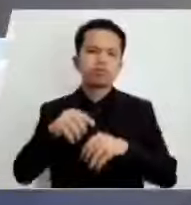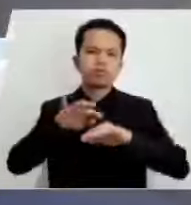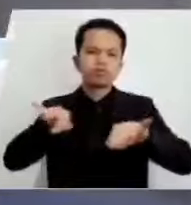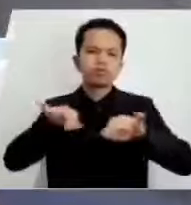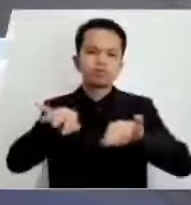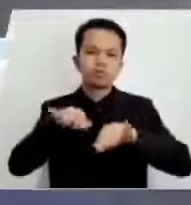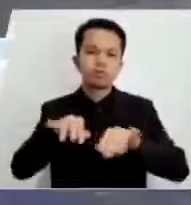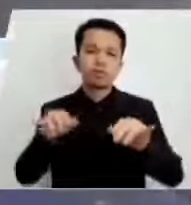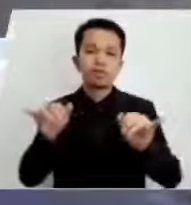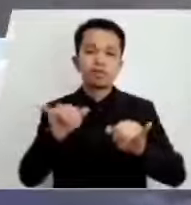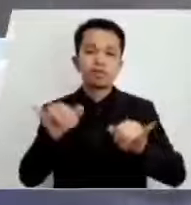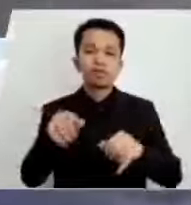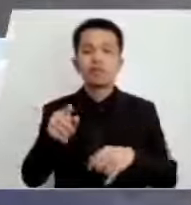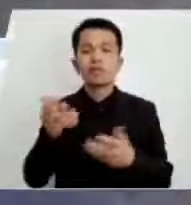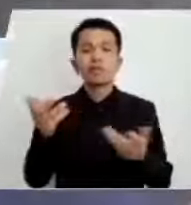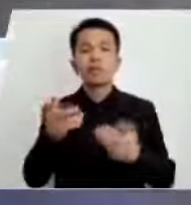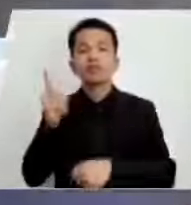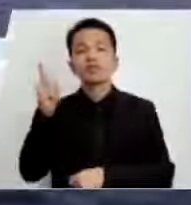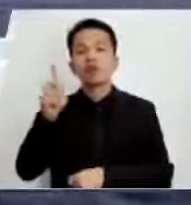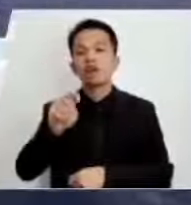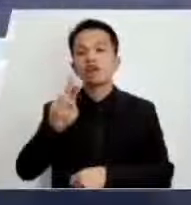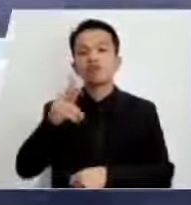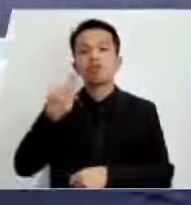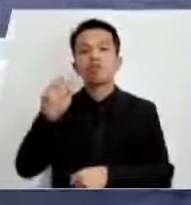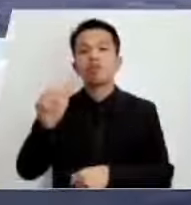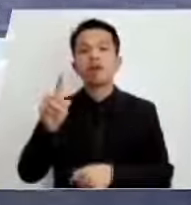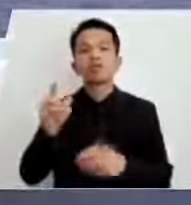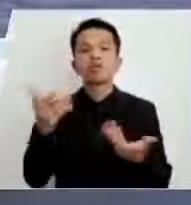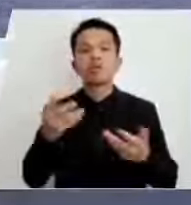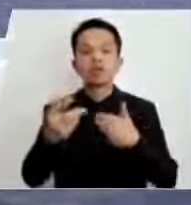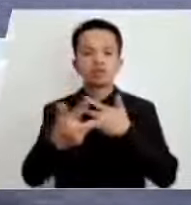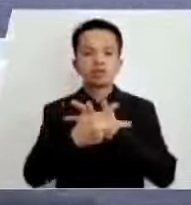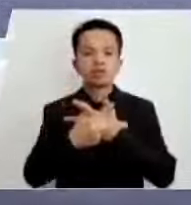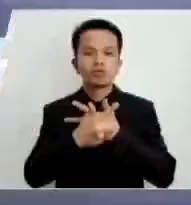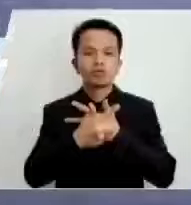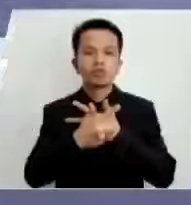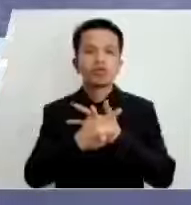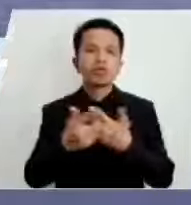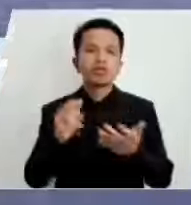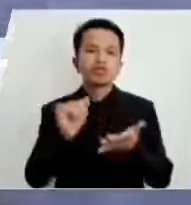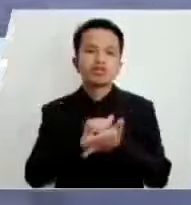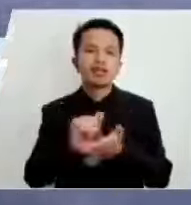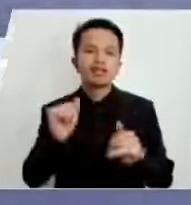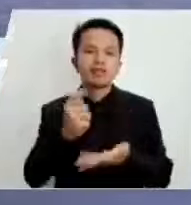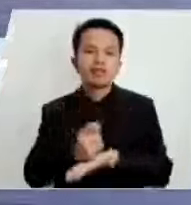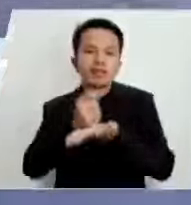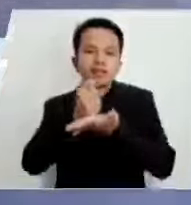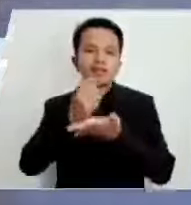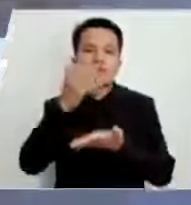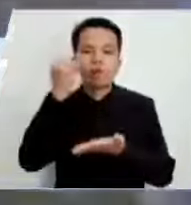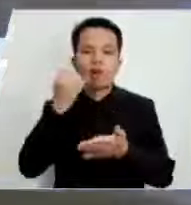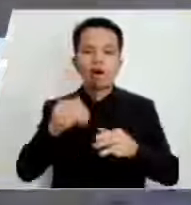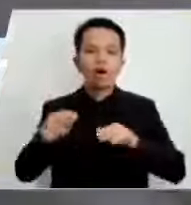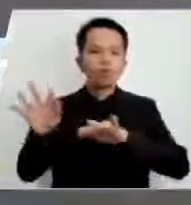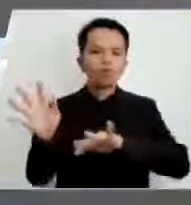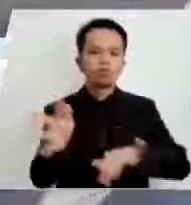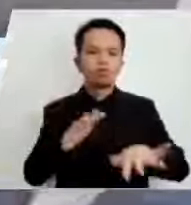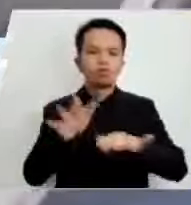nagtungo sa tupad River sa Liliw Laguna therapy sa likod ang malakas na agos ng